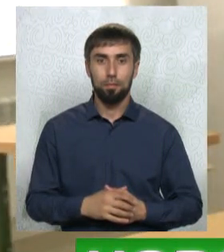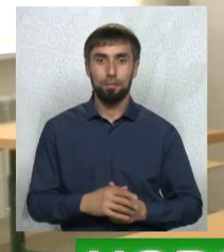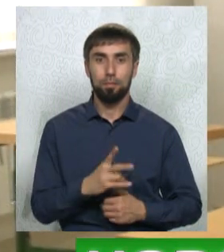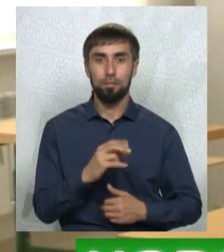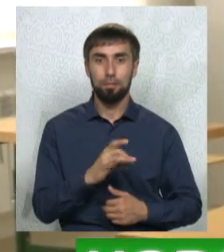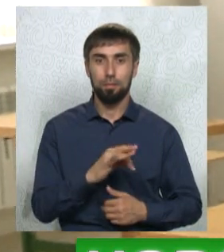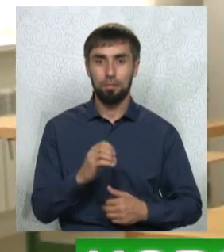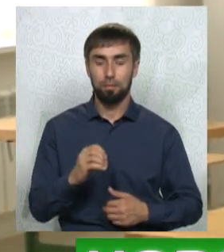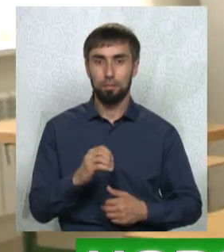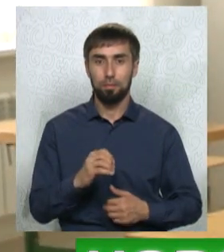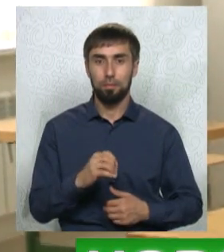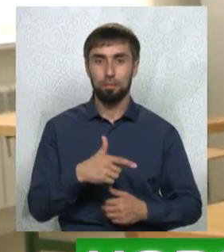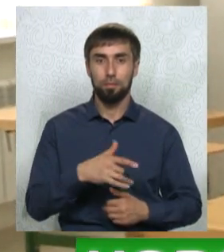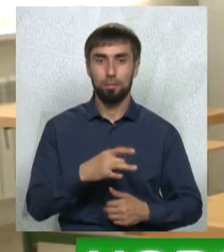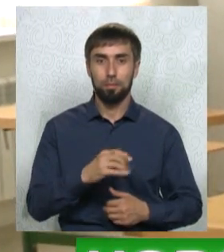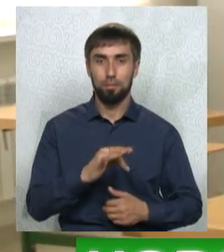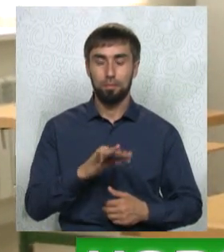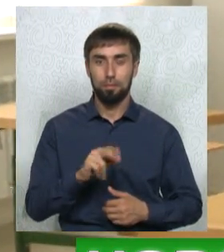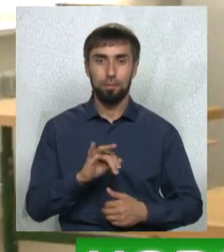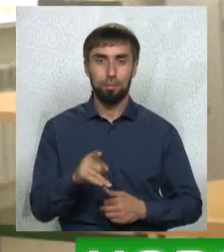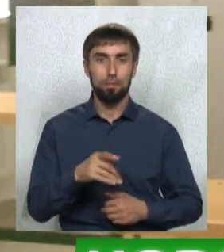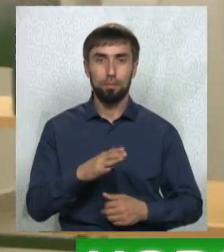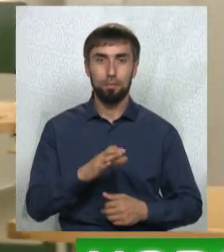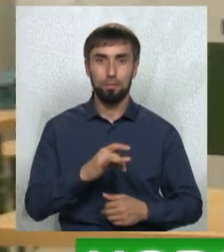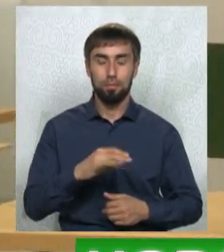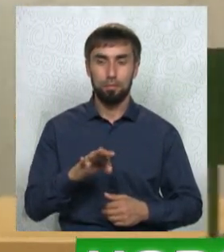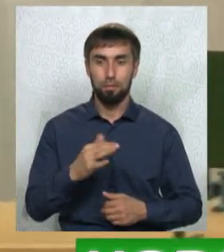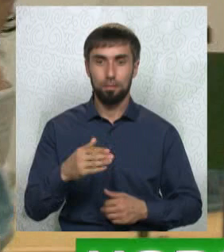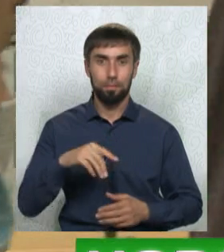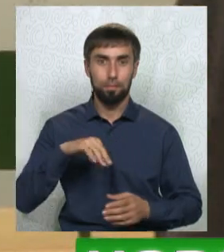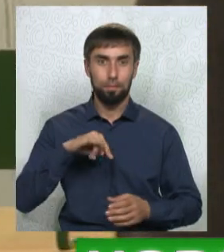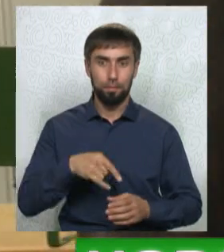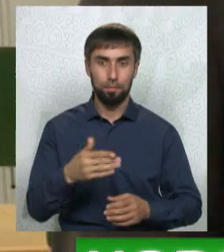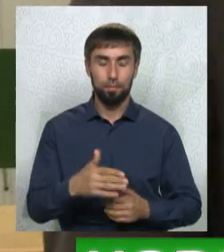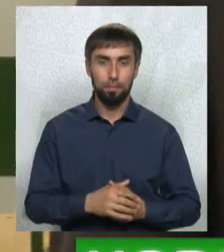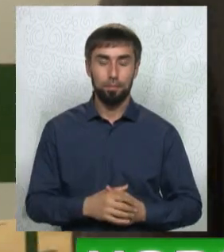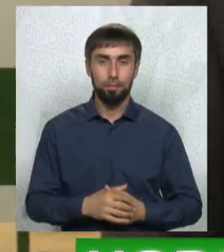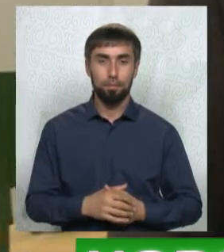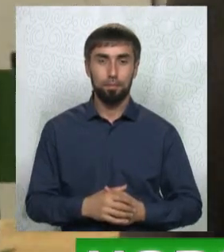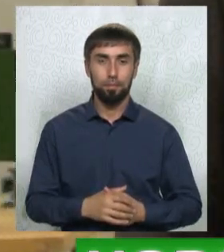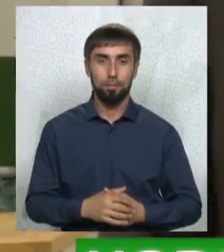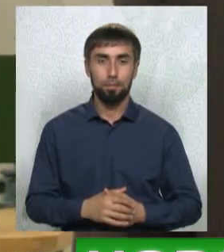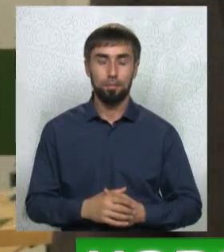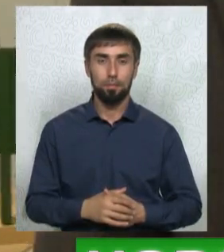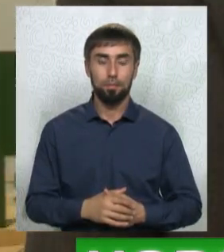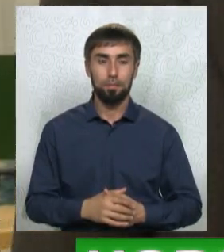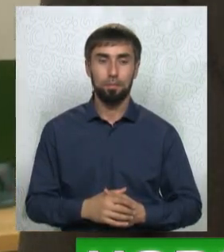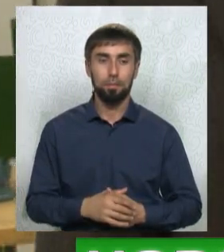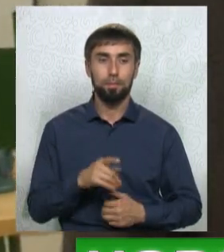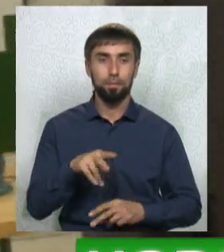наносится, гравировка. Это сверлильный станок, это ясно.